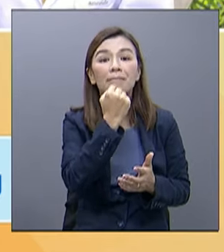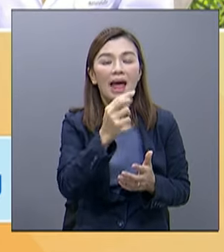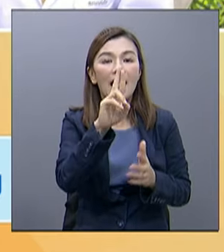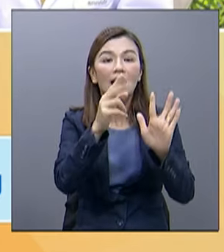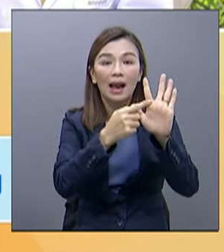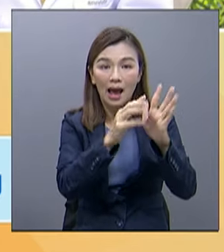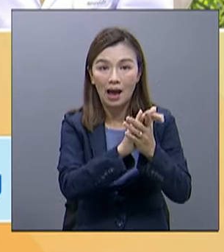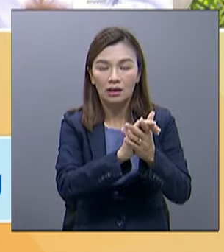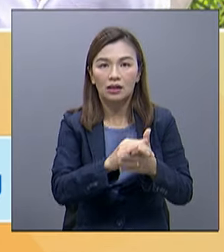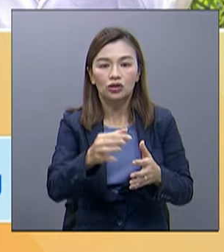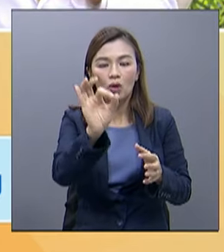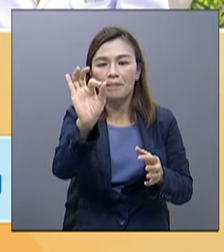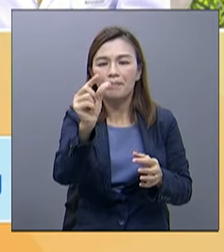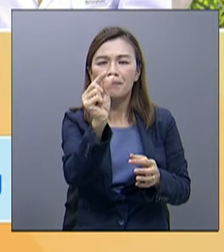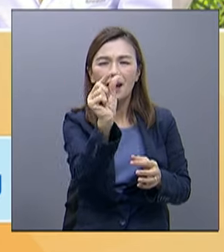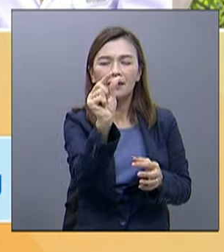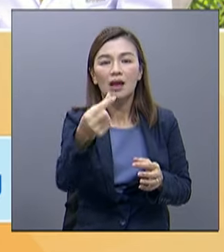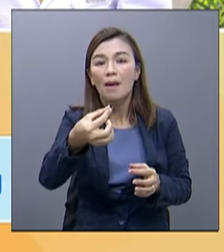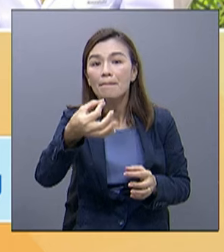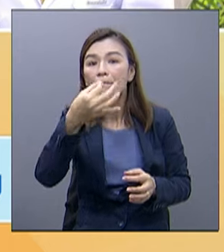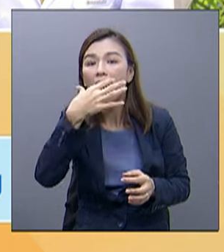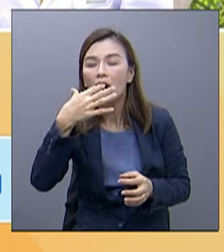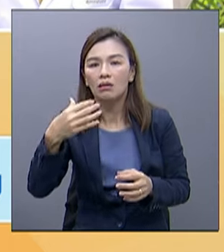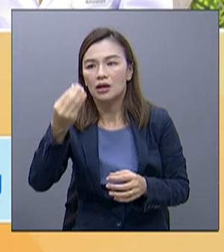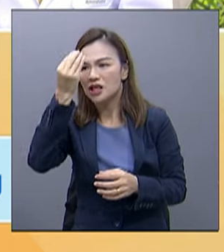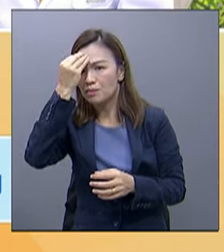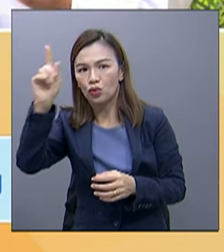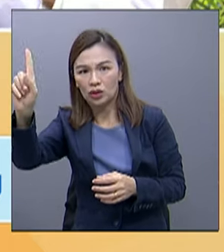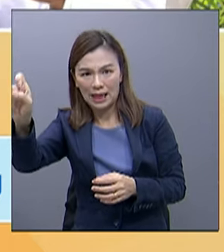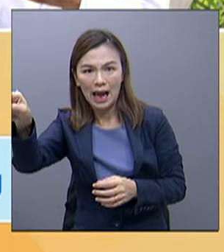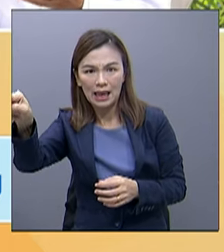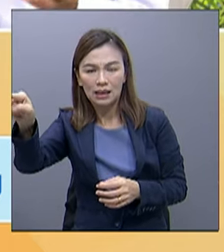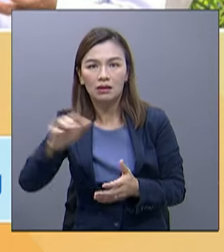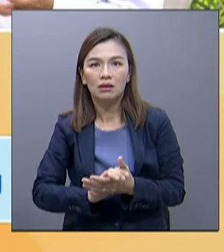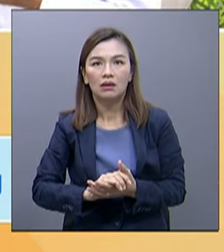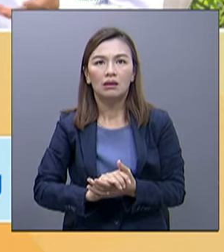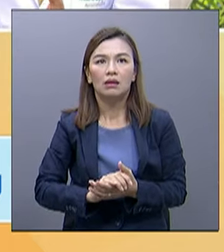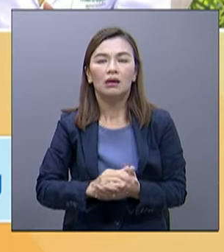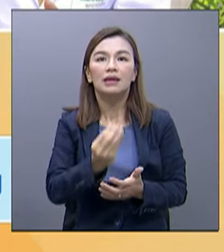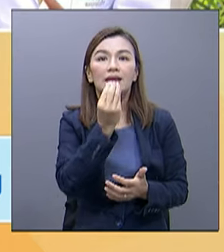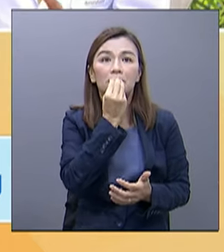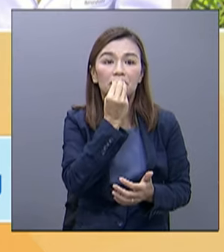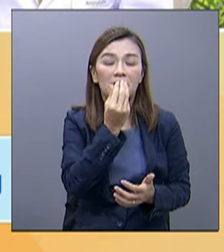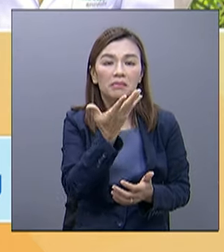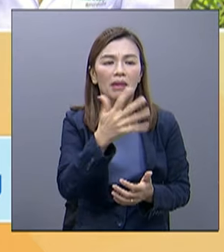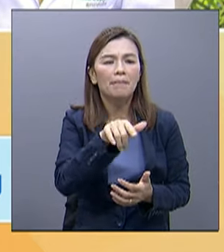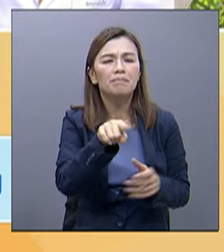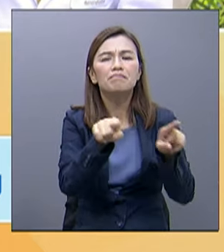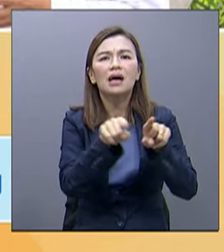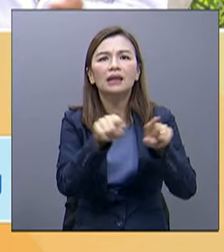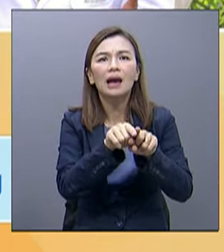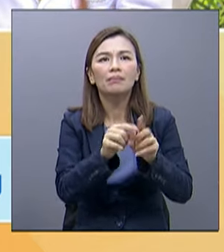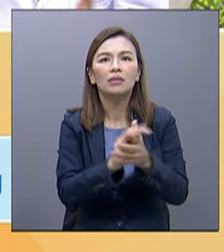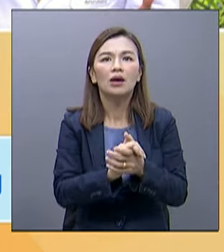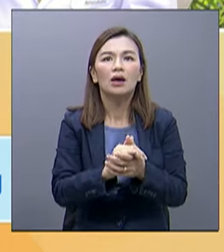เม็ดนะเราก็กลัวเหมือนที่ญี่ปุ่นอ่ะเสียชีวิตนะครับออเพราะฉะนั้นทานเป็นผลิตภัณฑ์ที่เขาคกินกันอยู่อ่ะปกติคามจีน